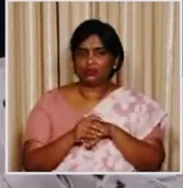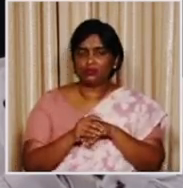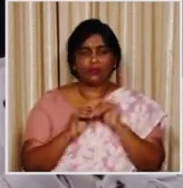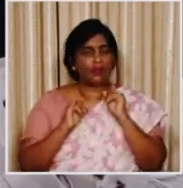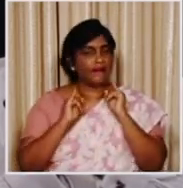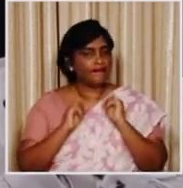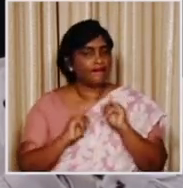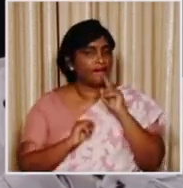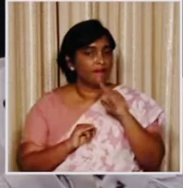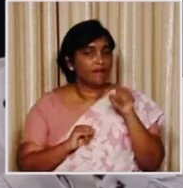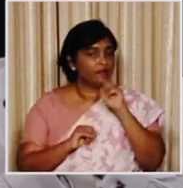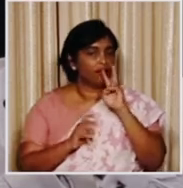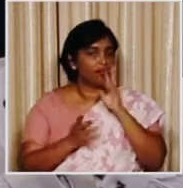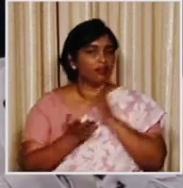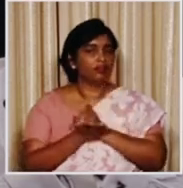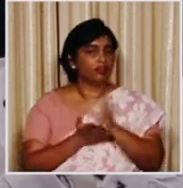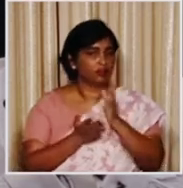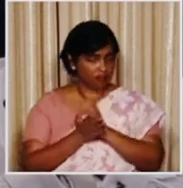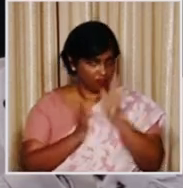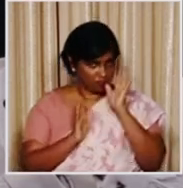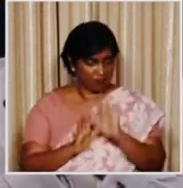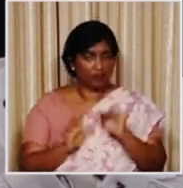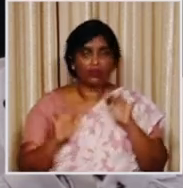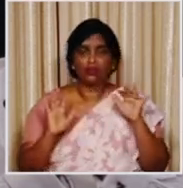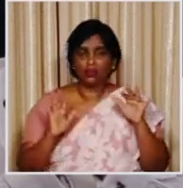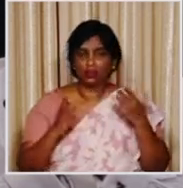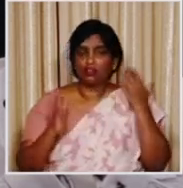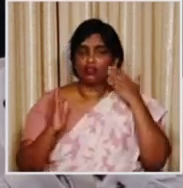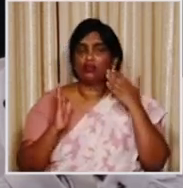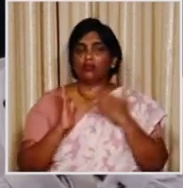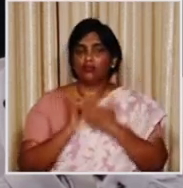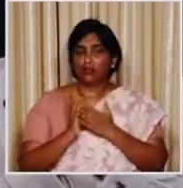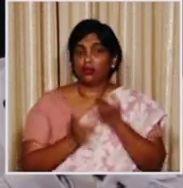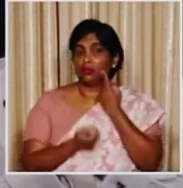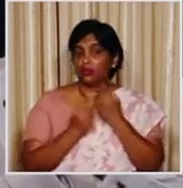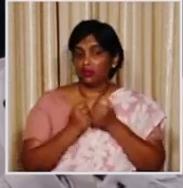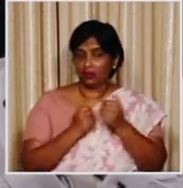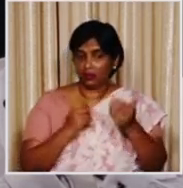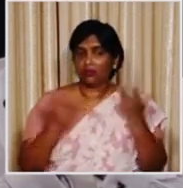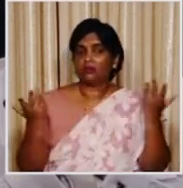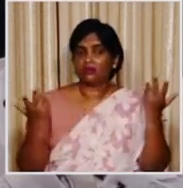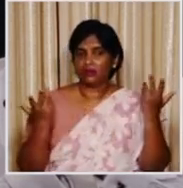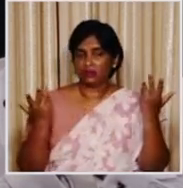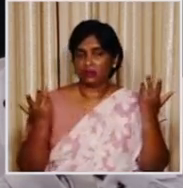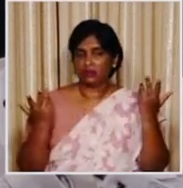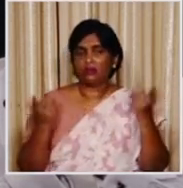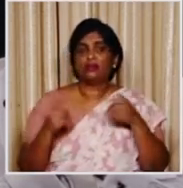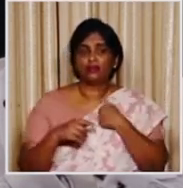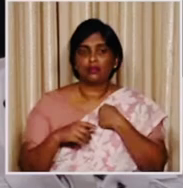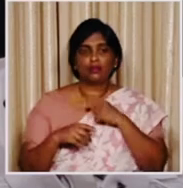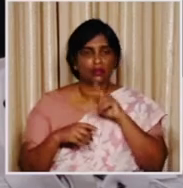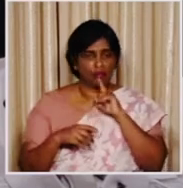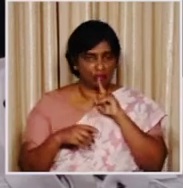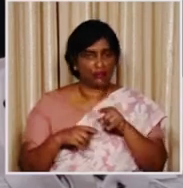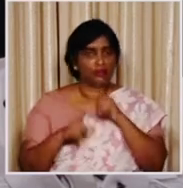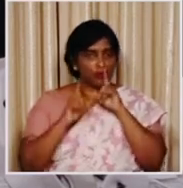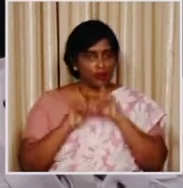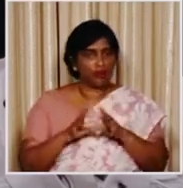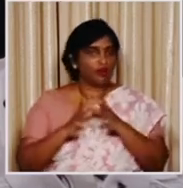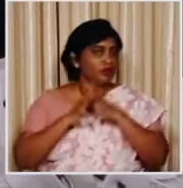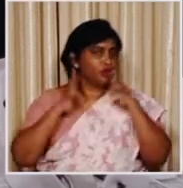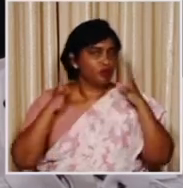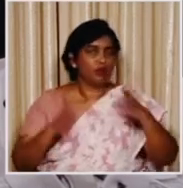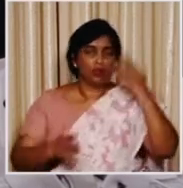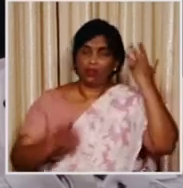වැරදි නොඹ ගැවීම් කරාද නැද්ද කියන එක පිළිබඳව පරීක්ෂණය කළ යුතුද නැද්ද ඒකයි අපි අහන්නේ මේ වගේ විශාල